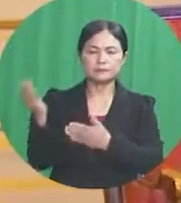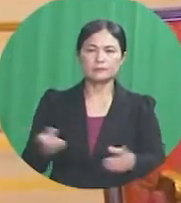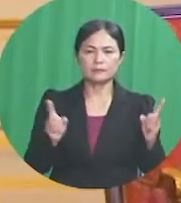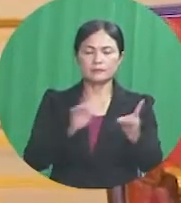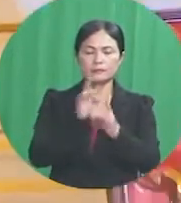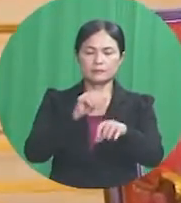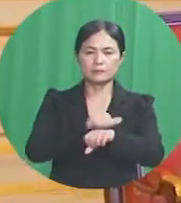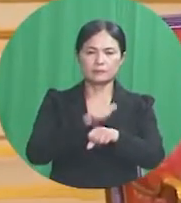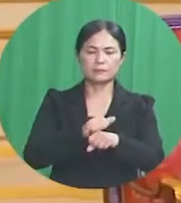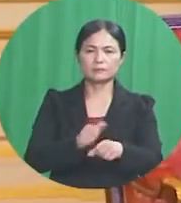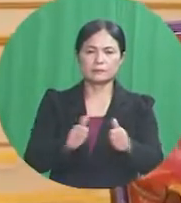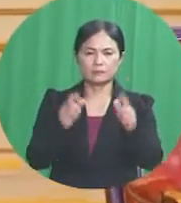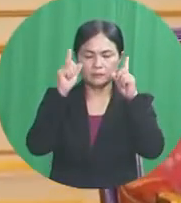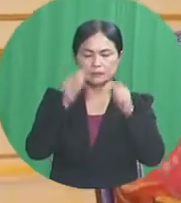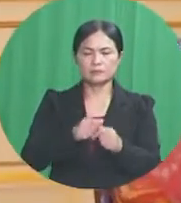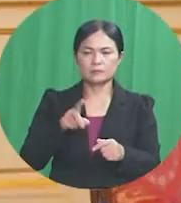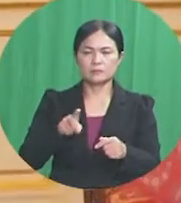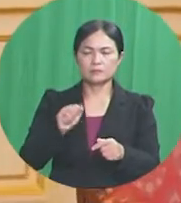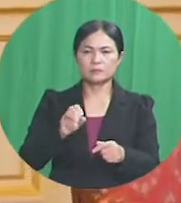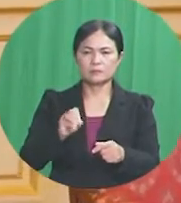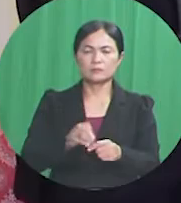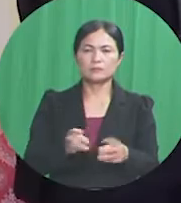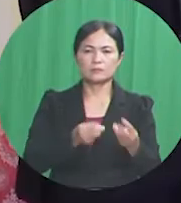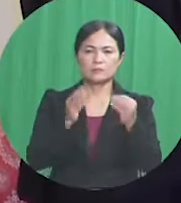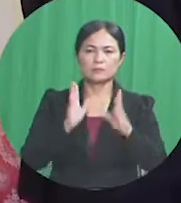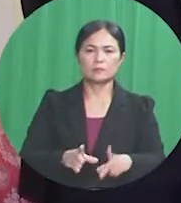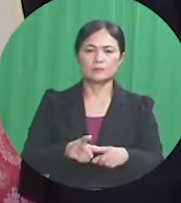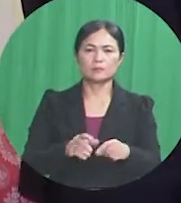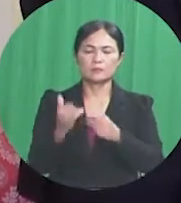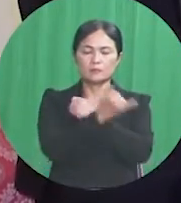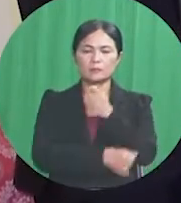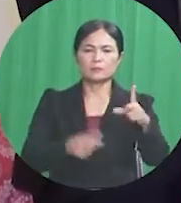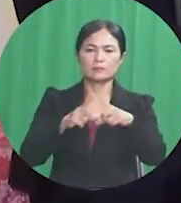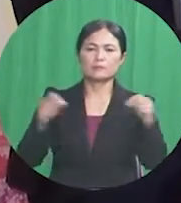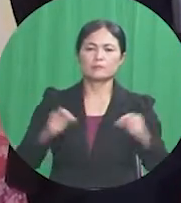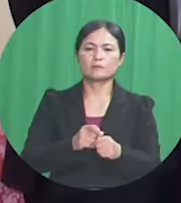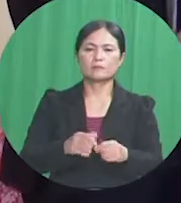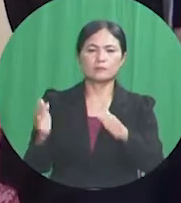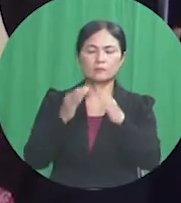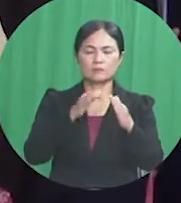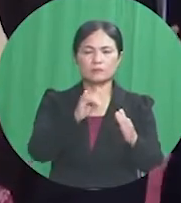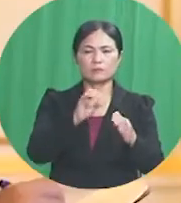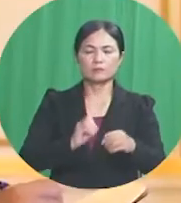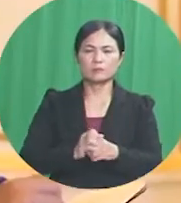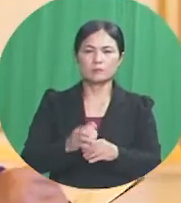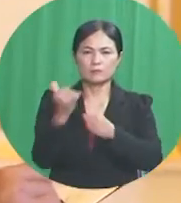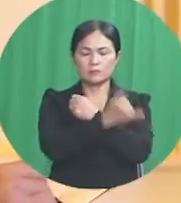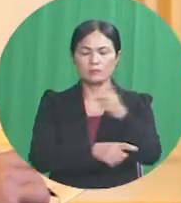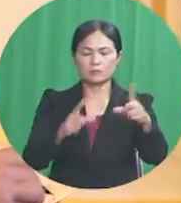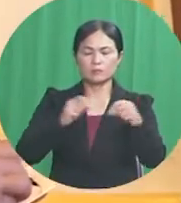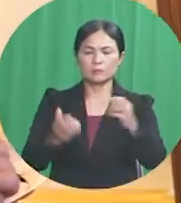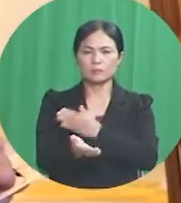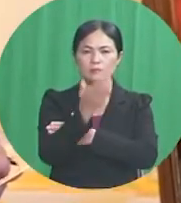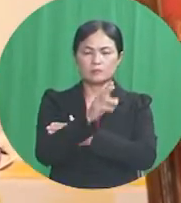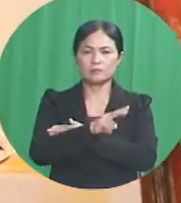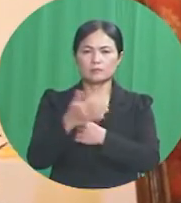ពិភាក្សាការងារជាមួយនឹងឯកឧត្តមឃីស៊ីដាហ្វូមីអូនាយករដ្ឋមន្ត្រីនៃប្រទេសជប៉ុននៅទីក្រុងតូក្យូប្រទេសជប៉ុននៅព្រឹកថ្